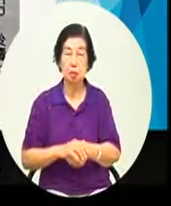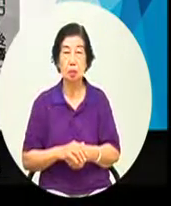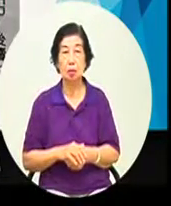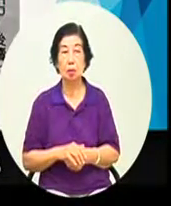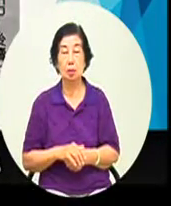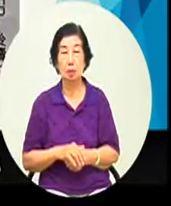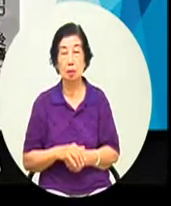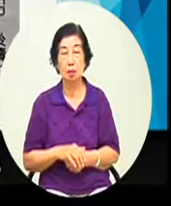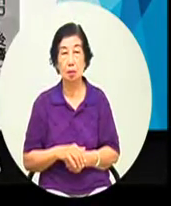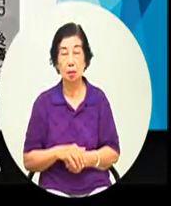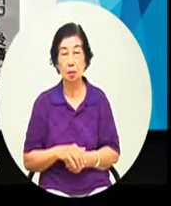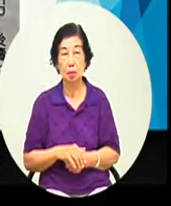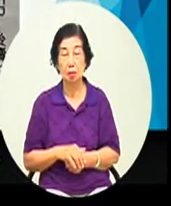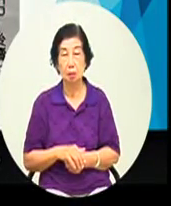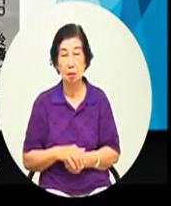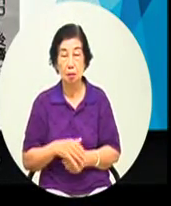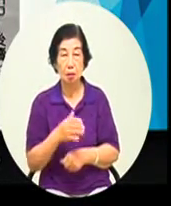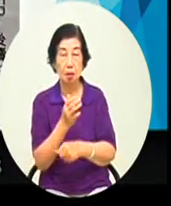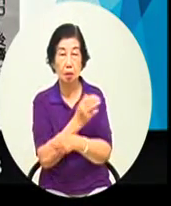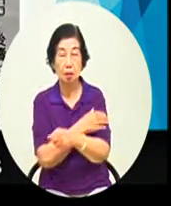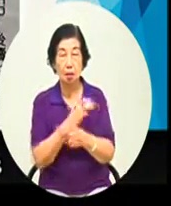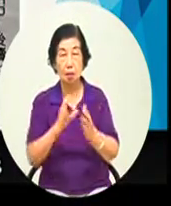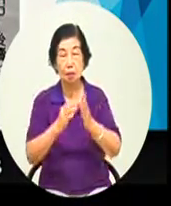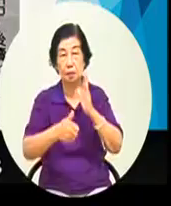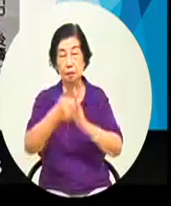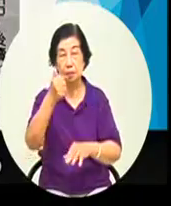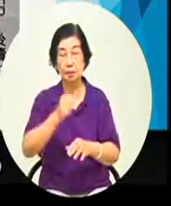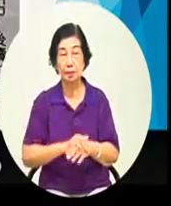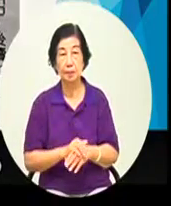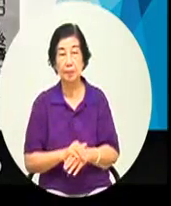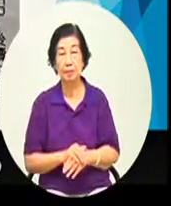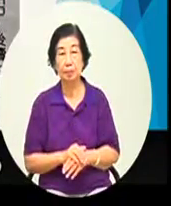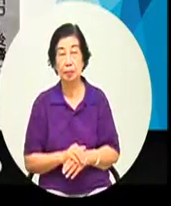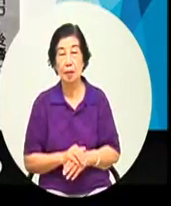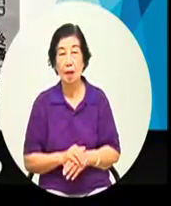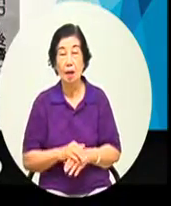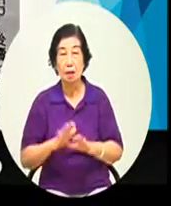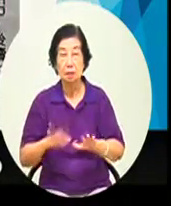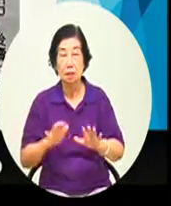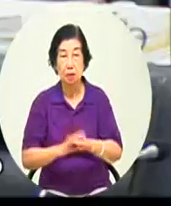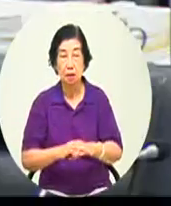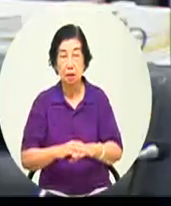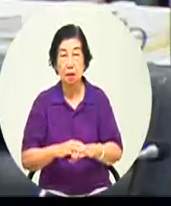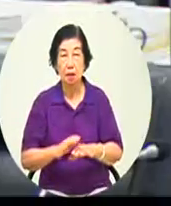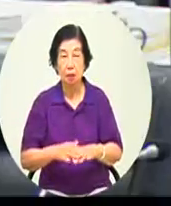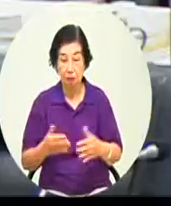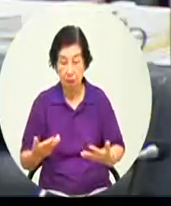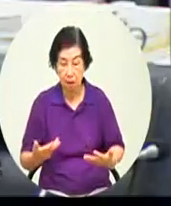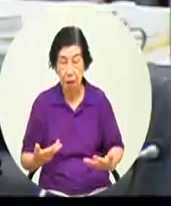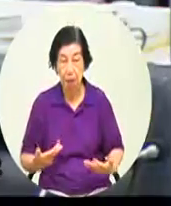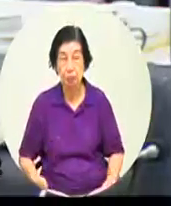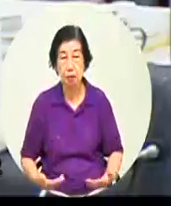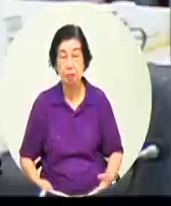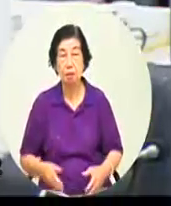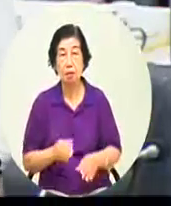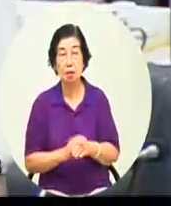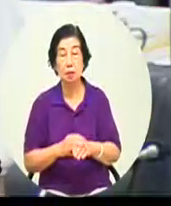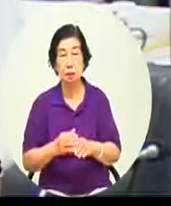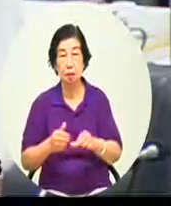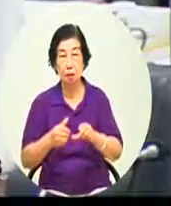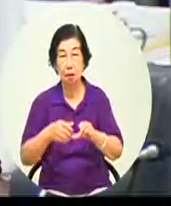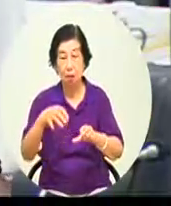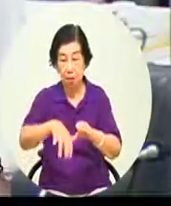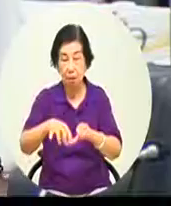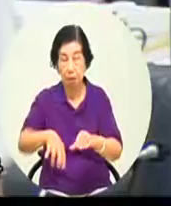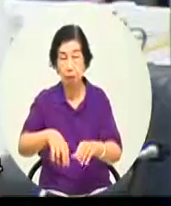教一下我们的陈局长。今天说实在，我想这个被性侵的这个案件啊，或